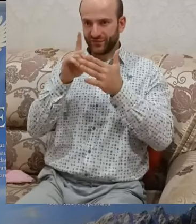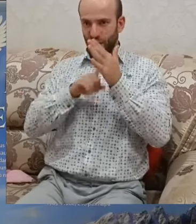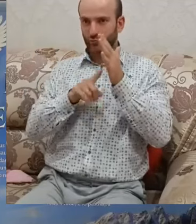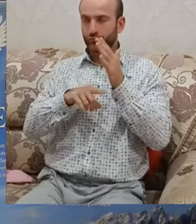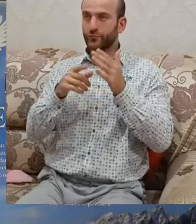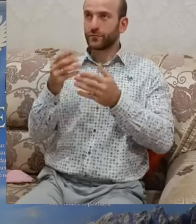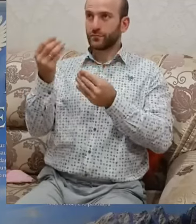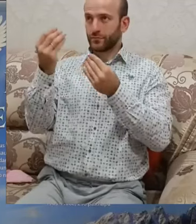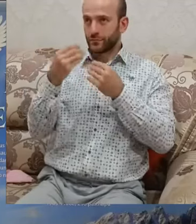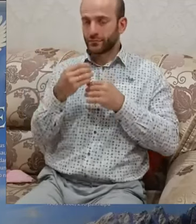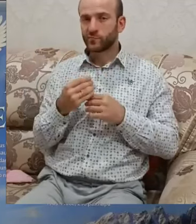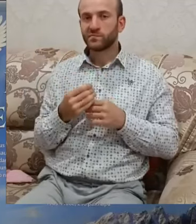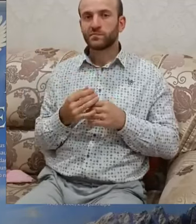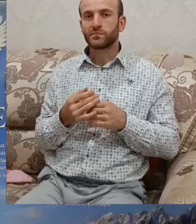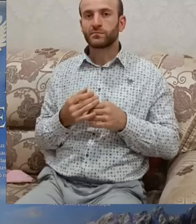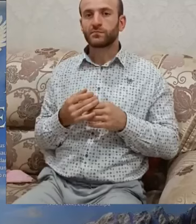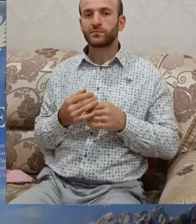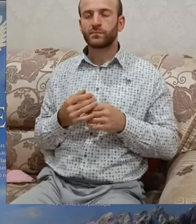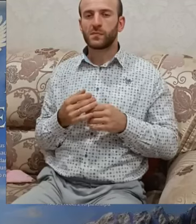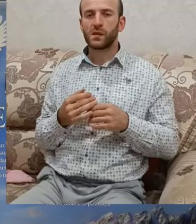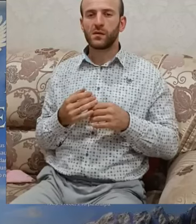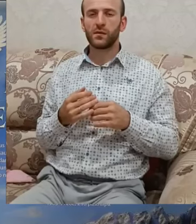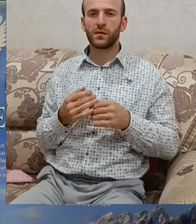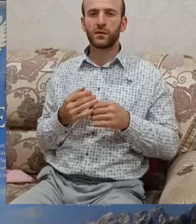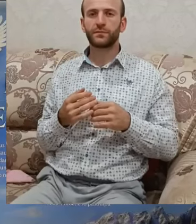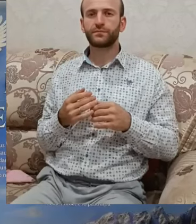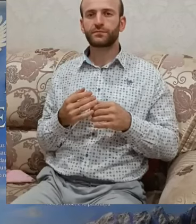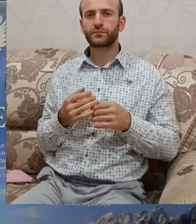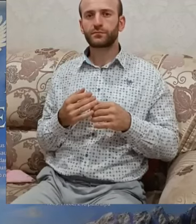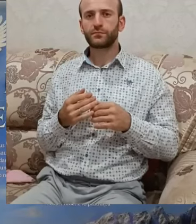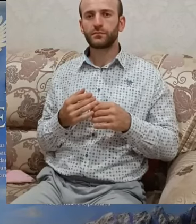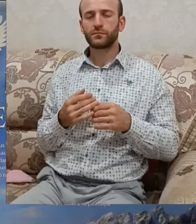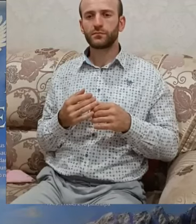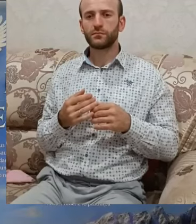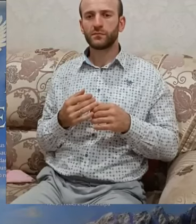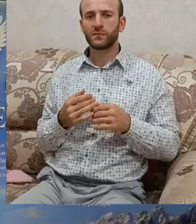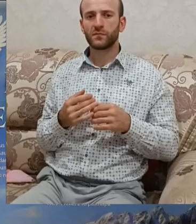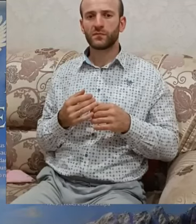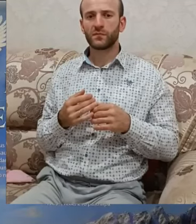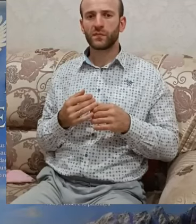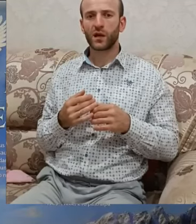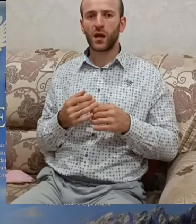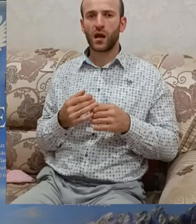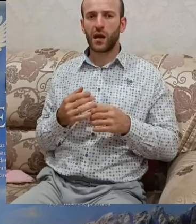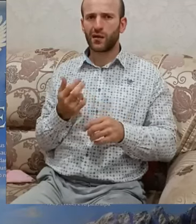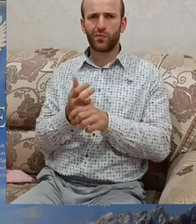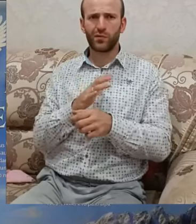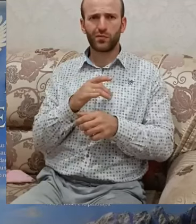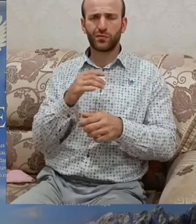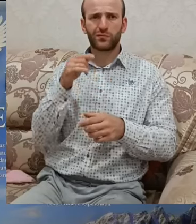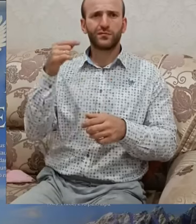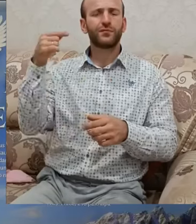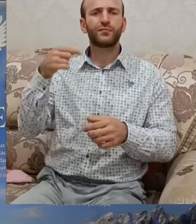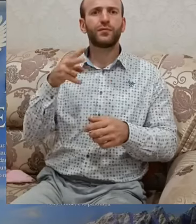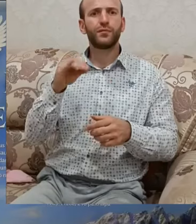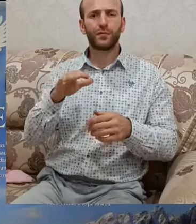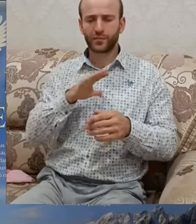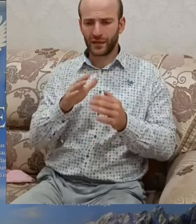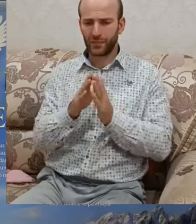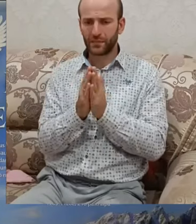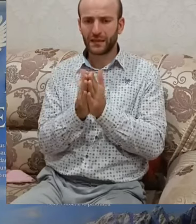Кури мяты из мяту гуляю Библиос пуслапёс. Которые годами лежали в страницах Библии. Жоди шем